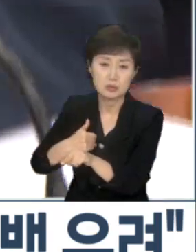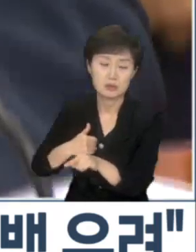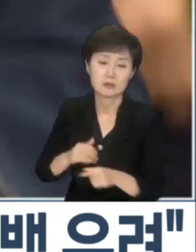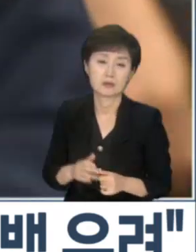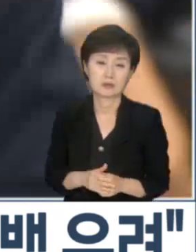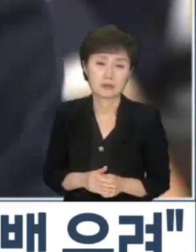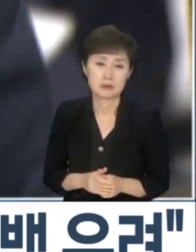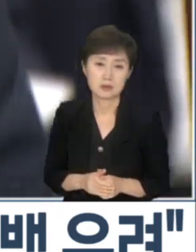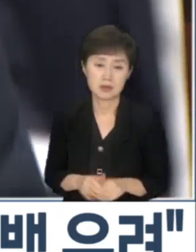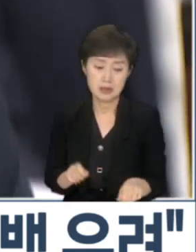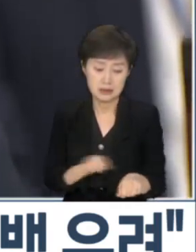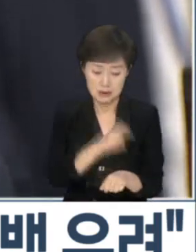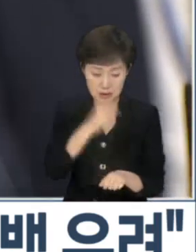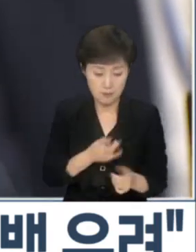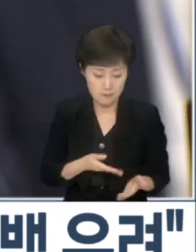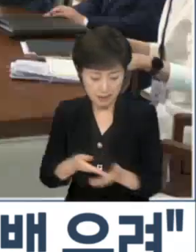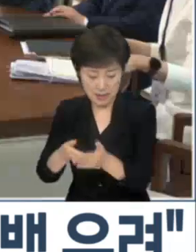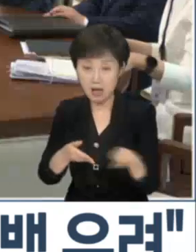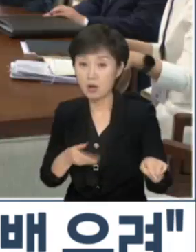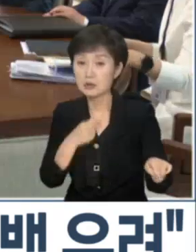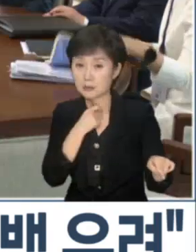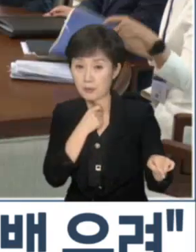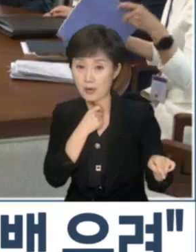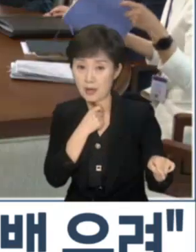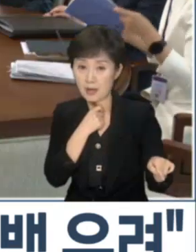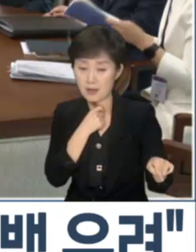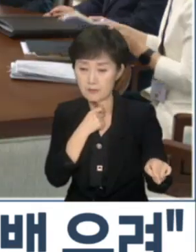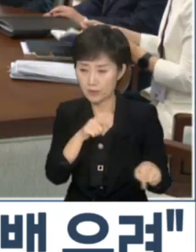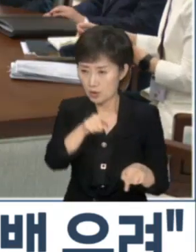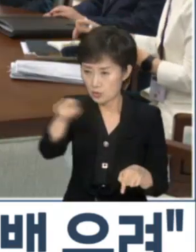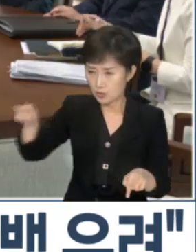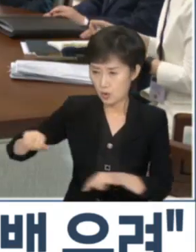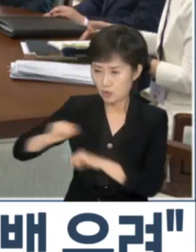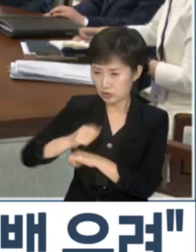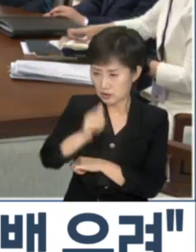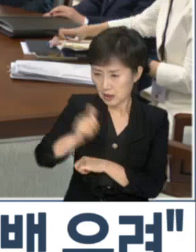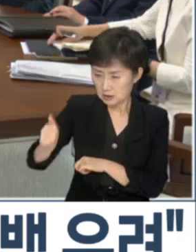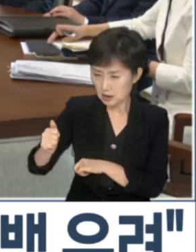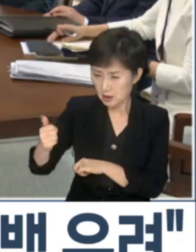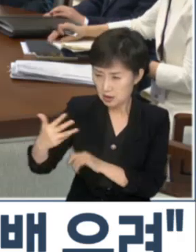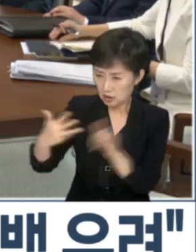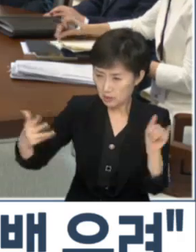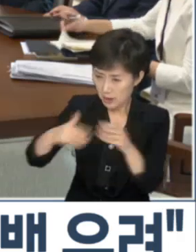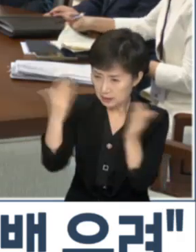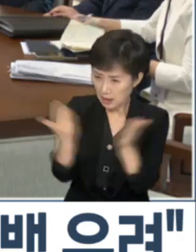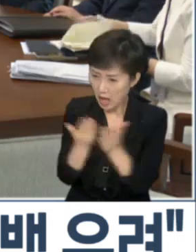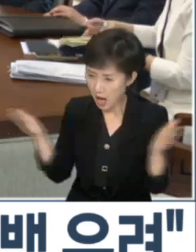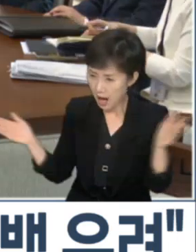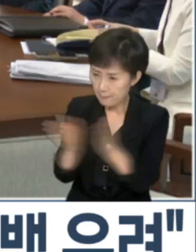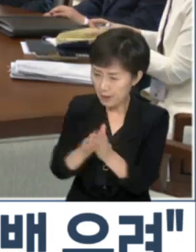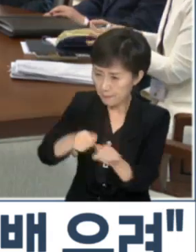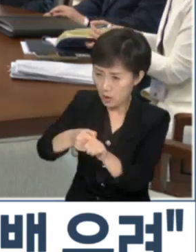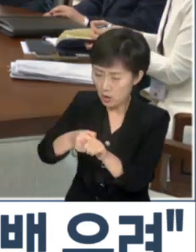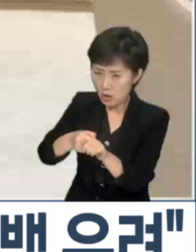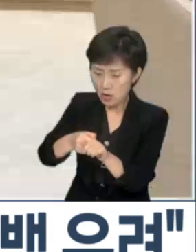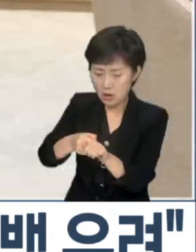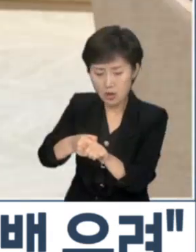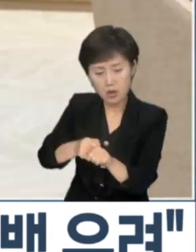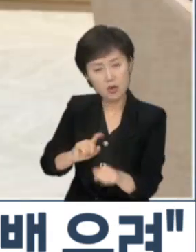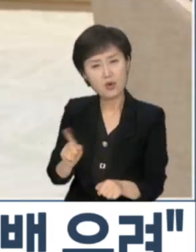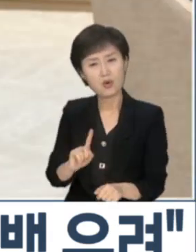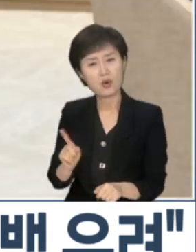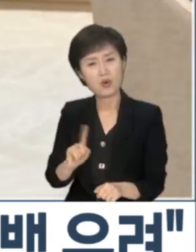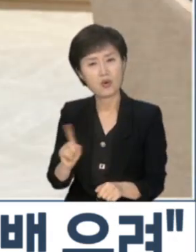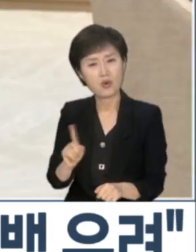지금 뭐 여덟 명 전원 지휘다인에 있는 전원을 갖다가 과실치사로 봐야 되느냐 이런 부분들 처벌을